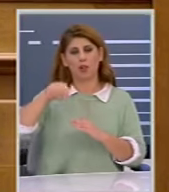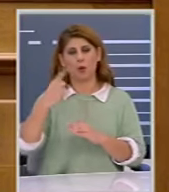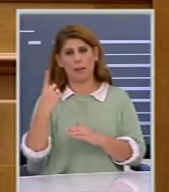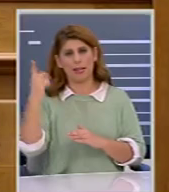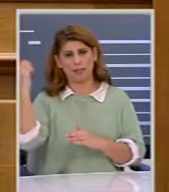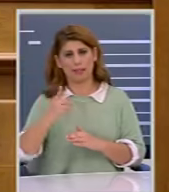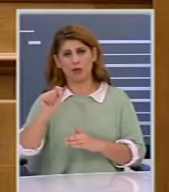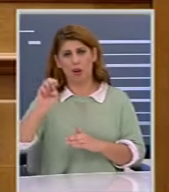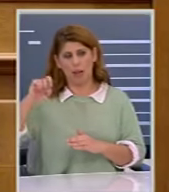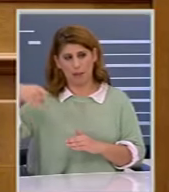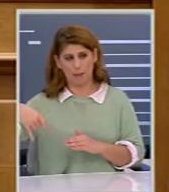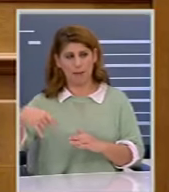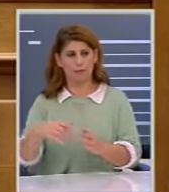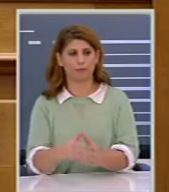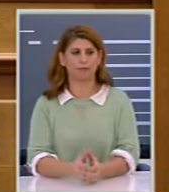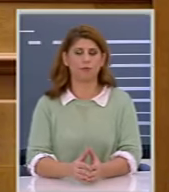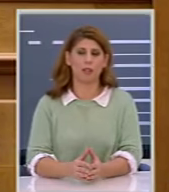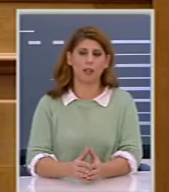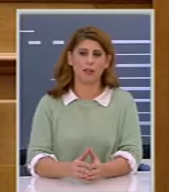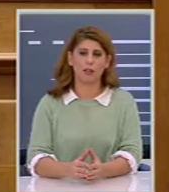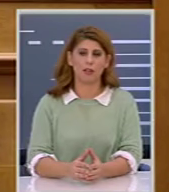του ΑΕΠ. Άρα λοιπόν,